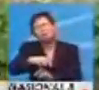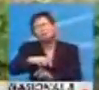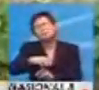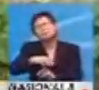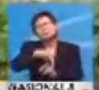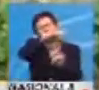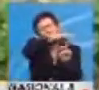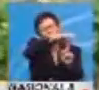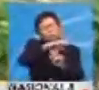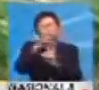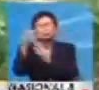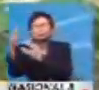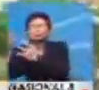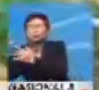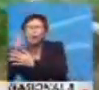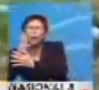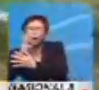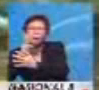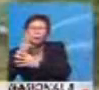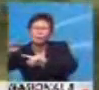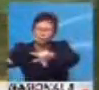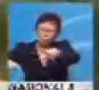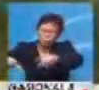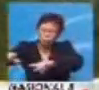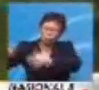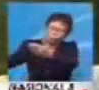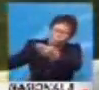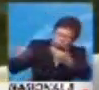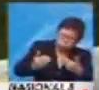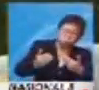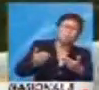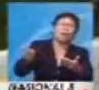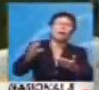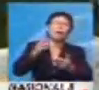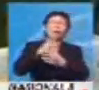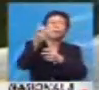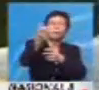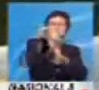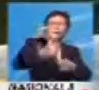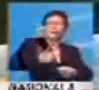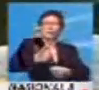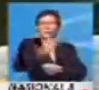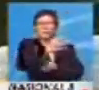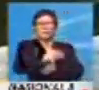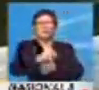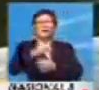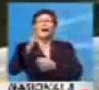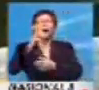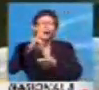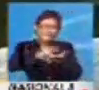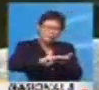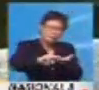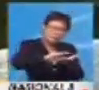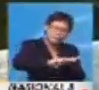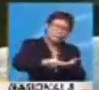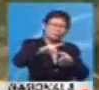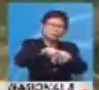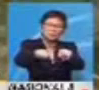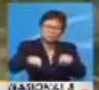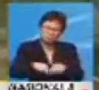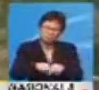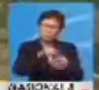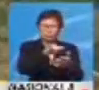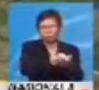inisiatif menunggu Lori air daripada Syariah Darul aman saja bomber sukarela dan menata air mineral di kawasan